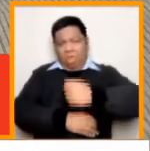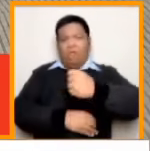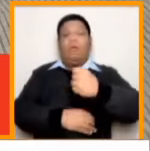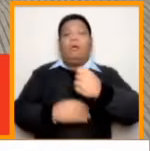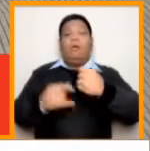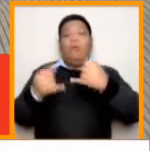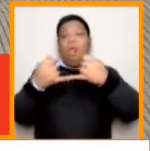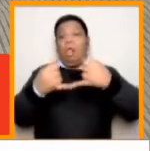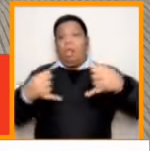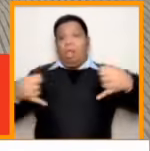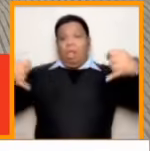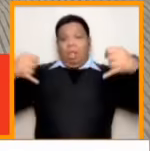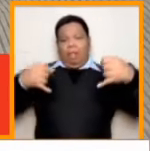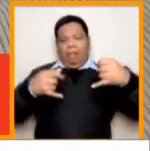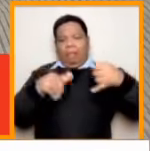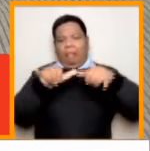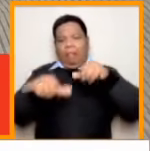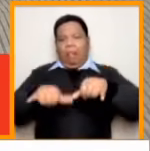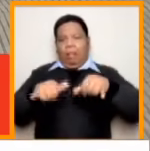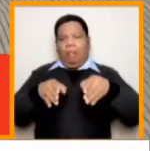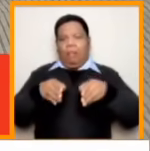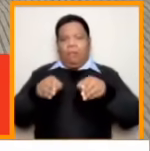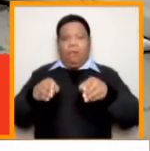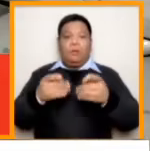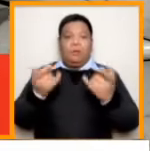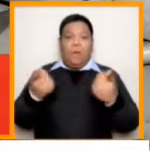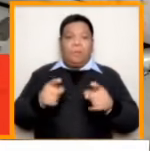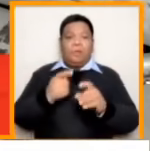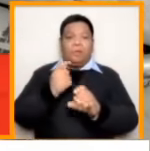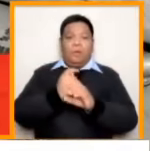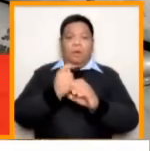na mag-counterflow dito sa southbound lane.